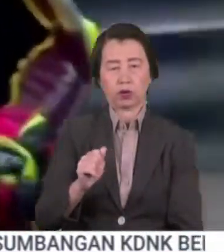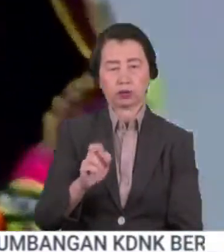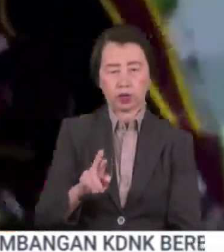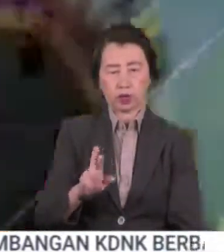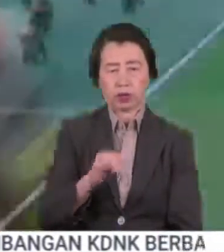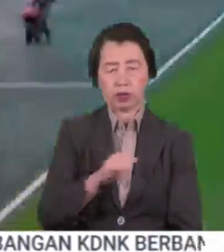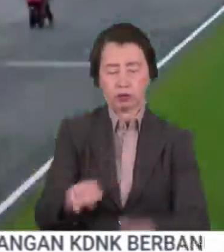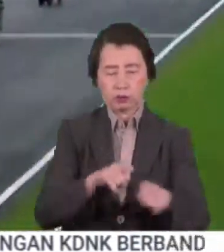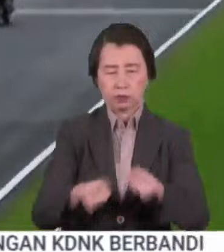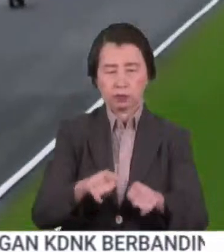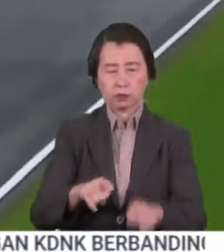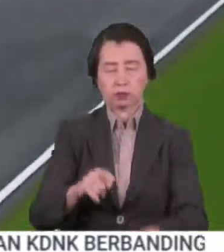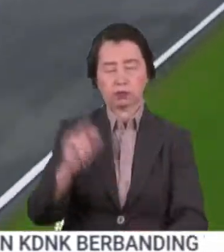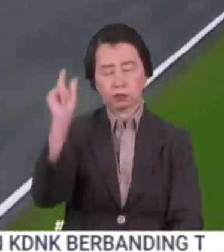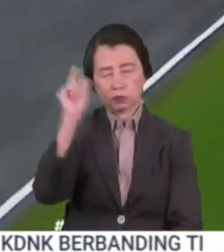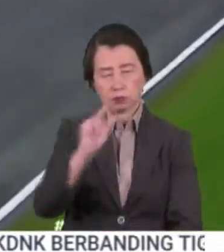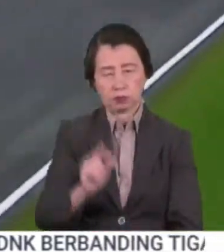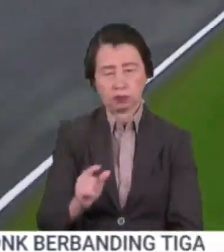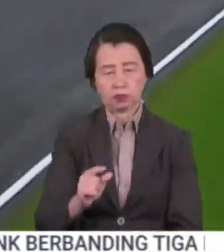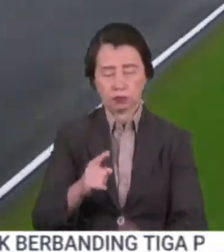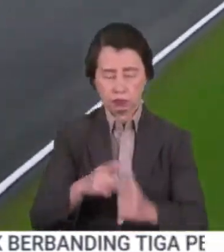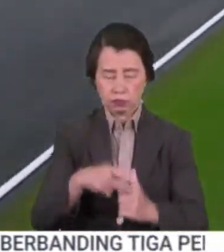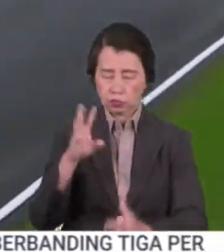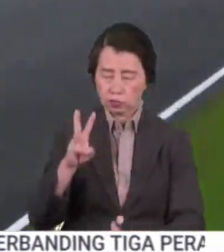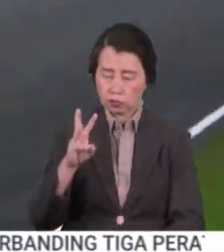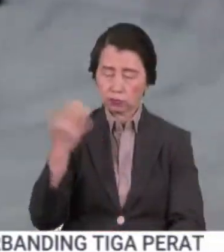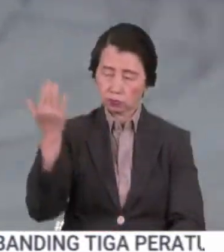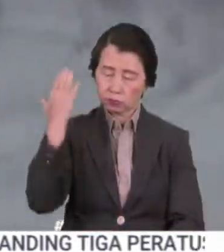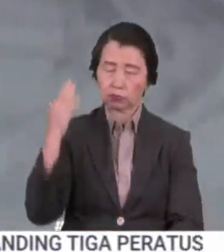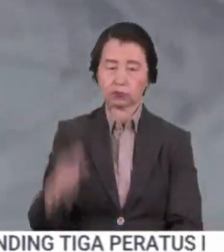Itali dan Jerman Jun lalu